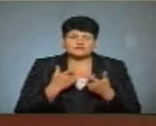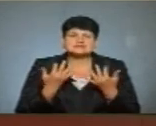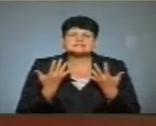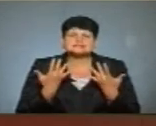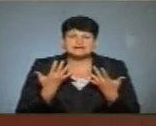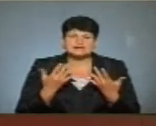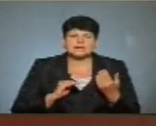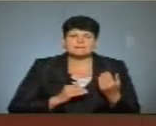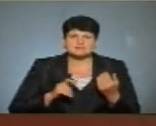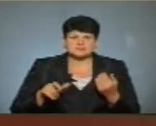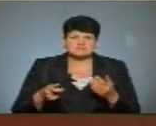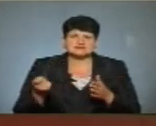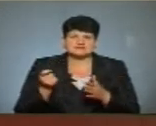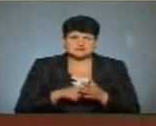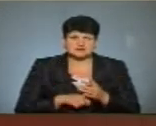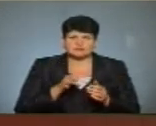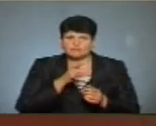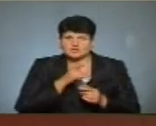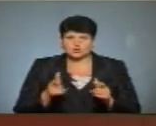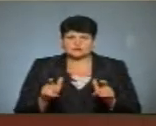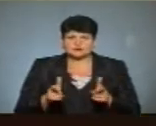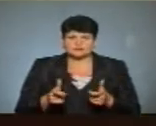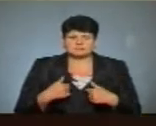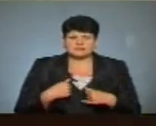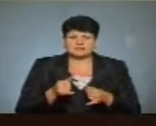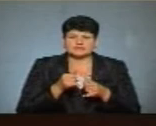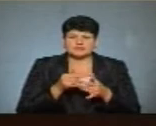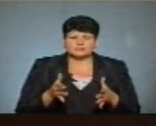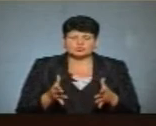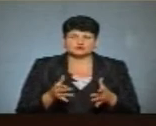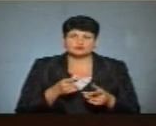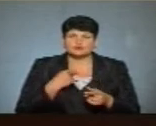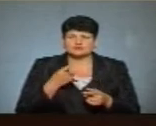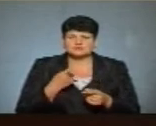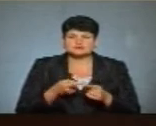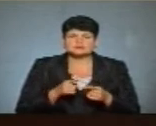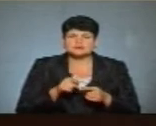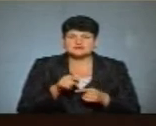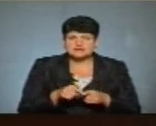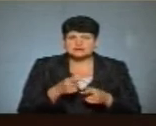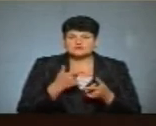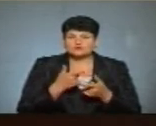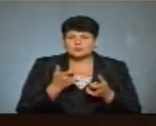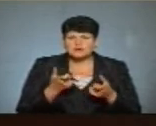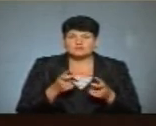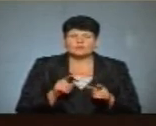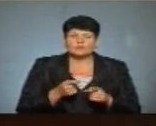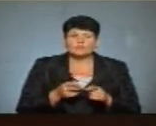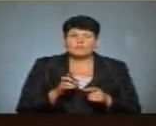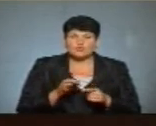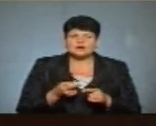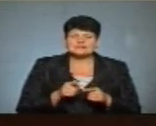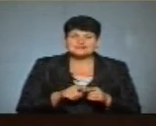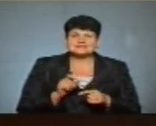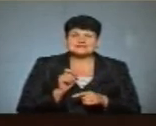підприємців закрились в період карантину? Ми не можемо апелювати до цієї інформації, тому що, власне, це